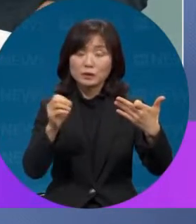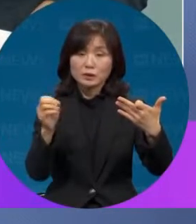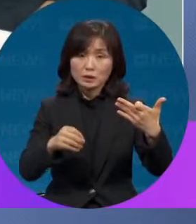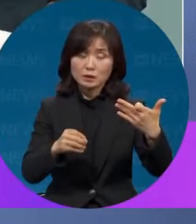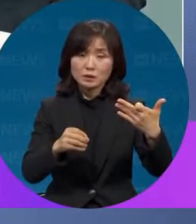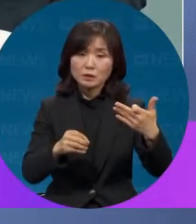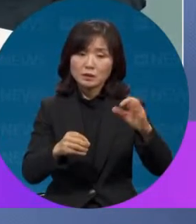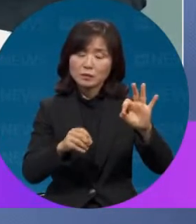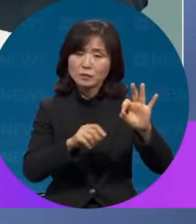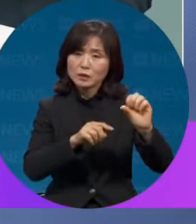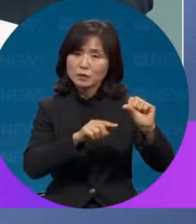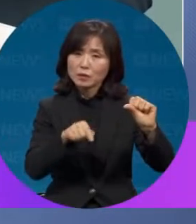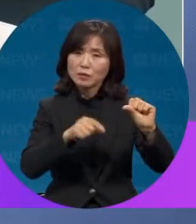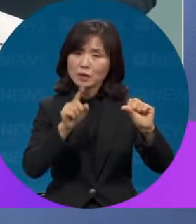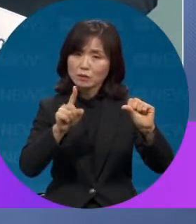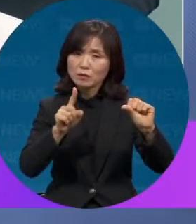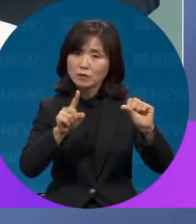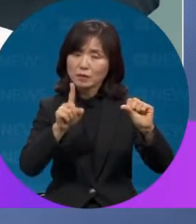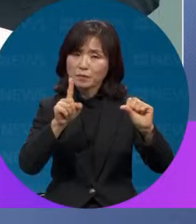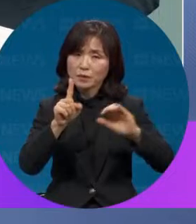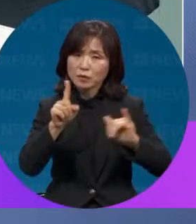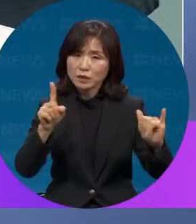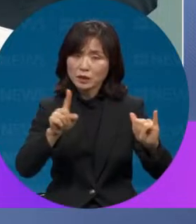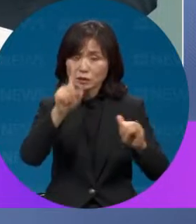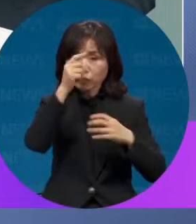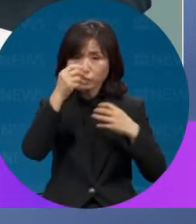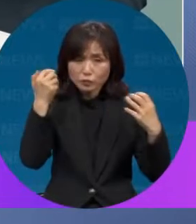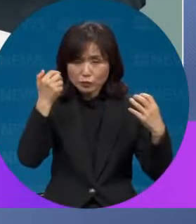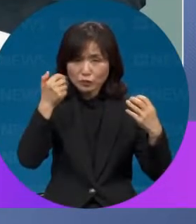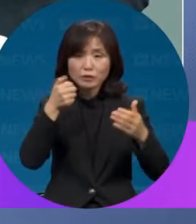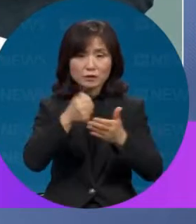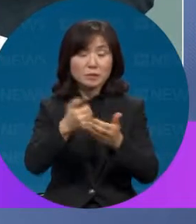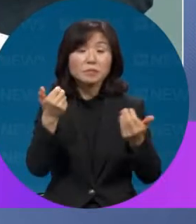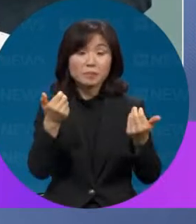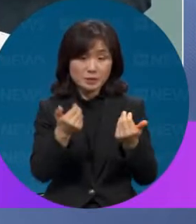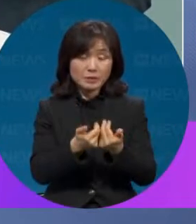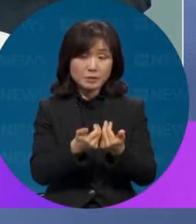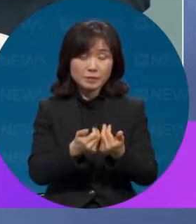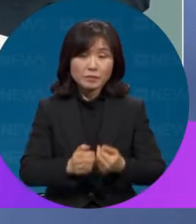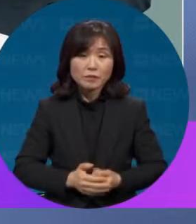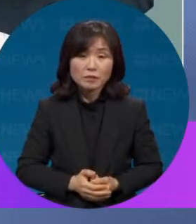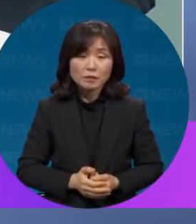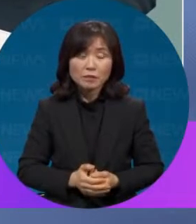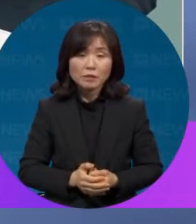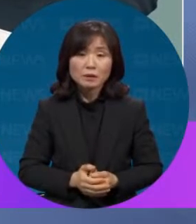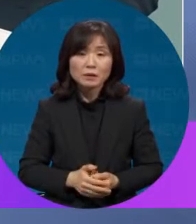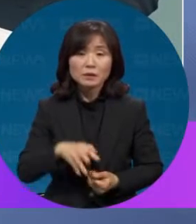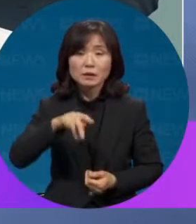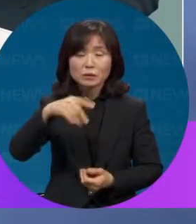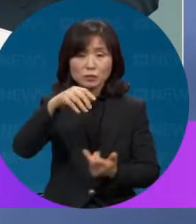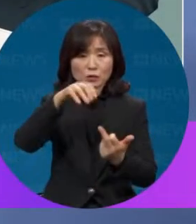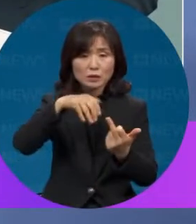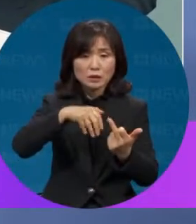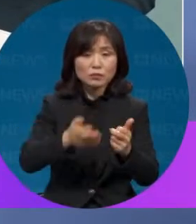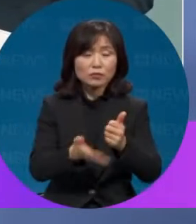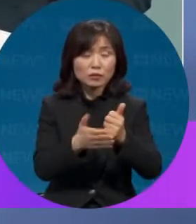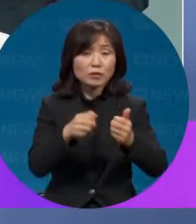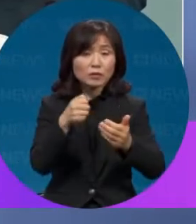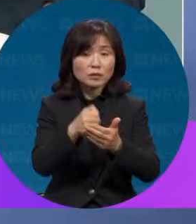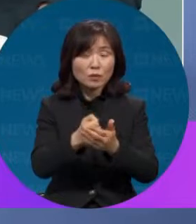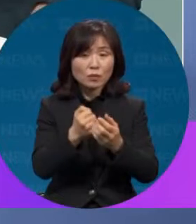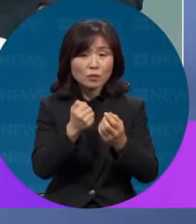5명중 1명 방이 정부 결정을 반대한 것으로 드러났습니다 이 앞서 의사도 왕산 수천 결정이